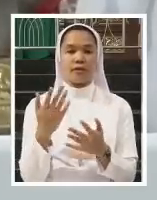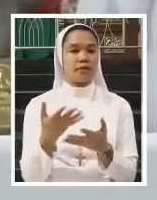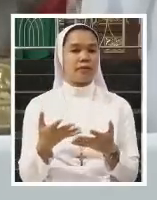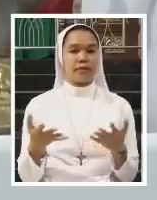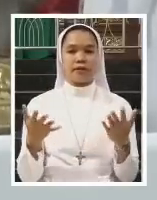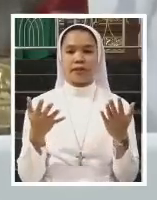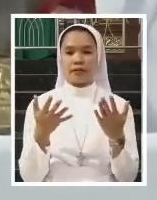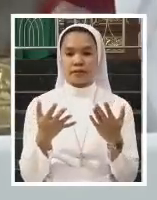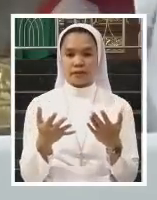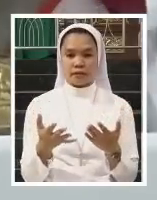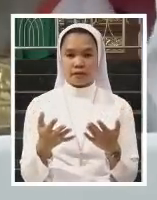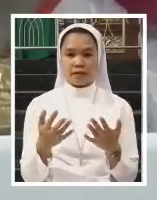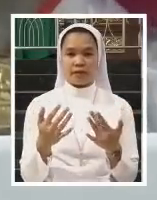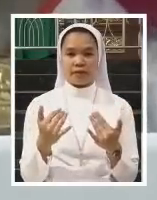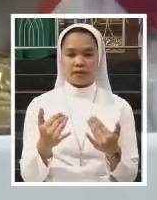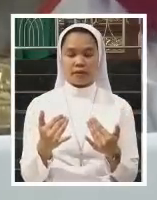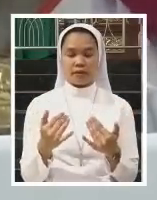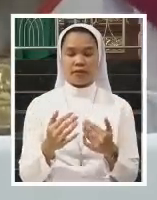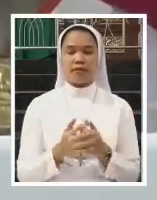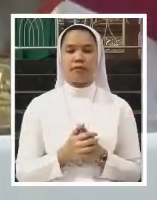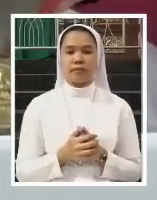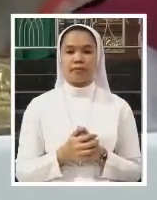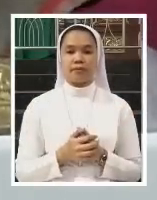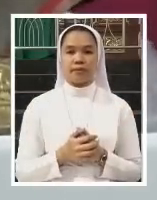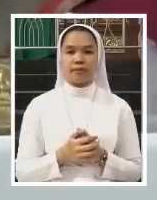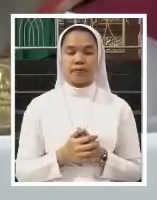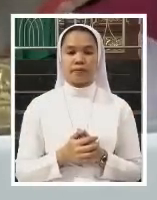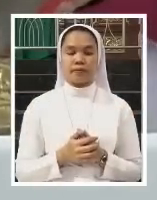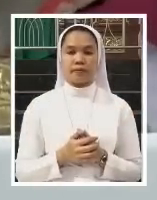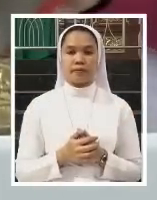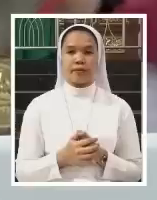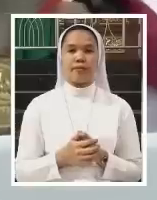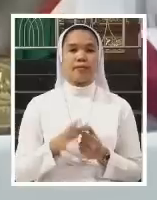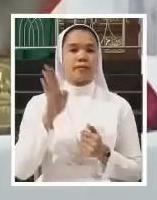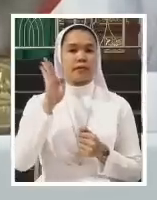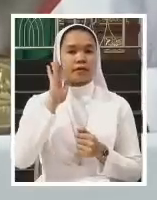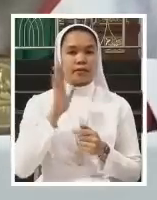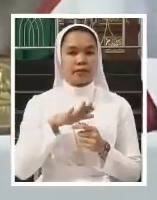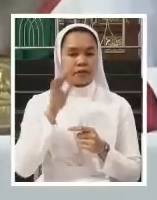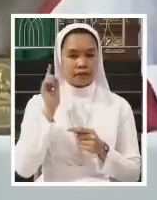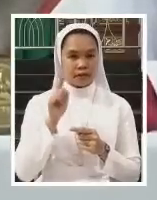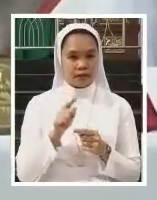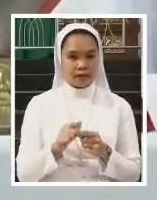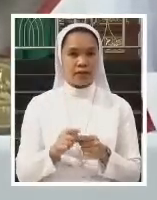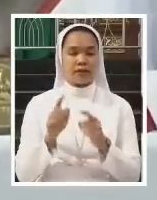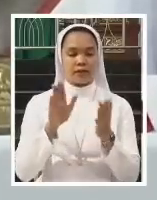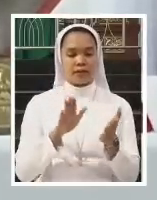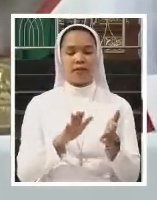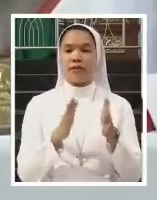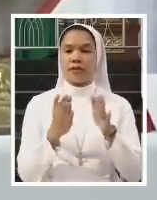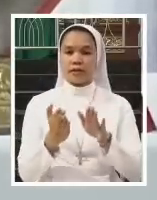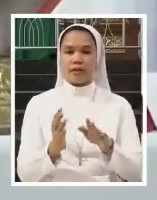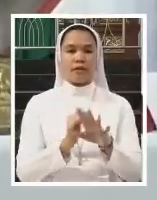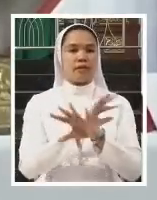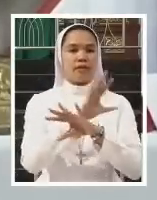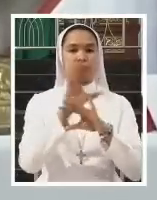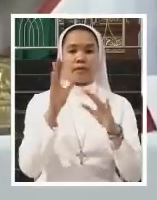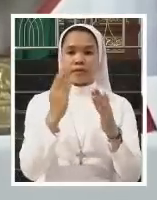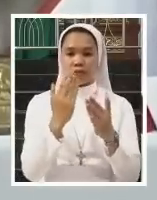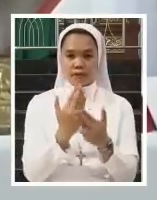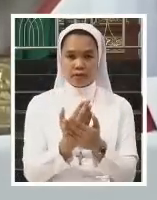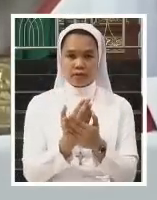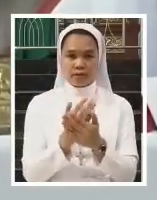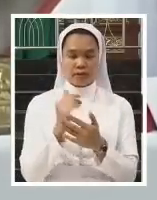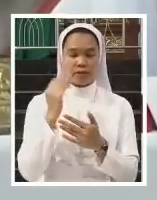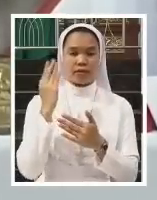sinda nakawarat. Ang mga tugang niya mong gadan, asin ang gabos na nagpapagayagaya